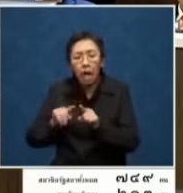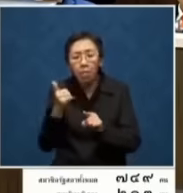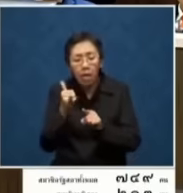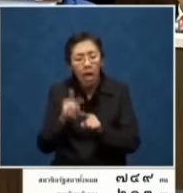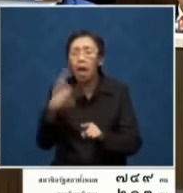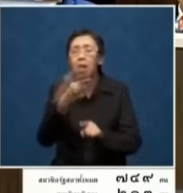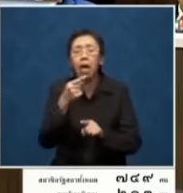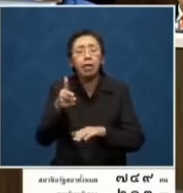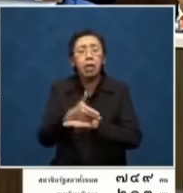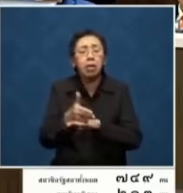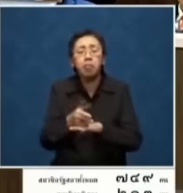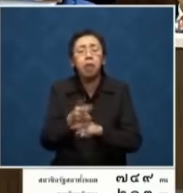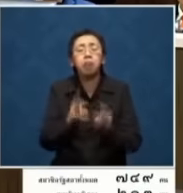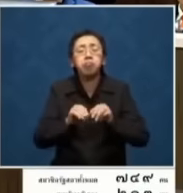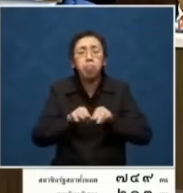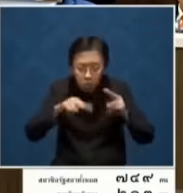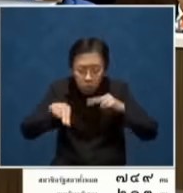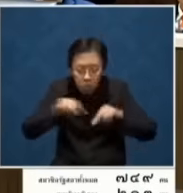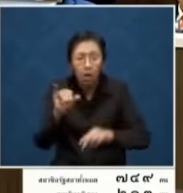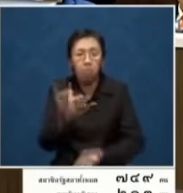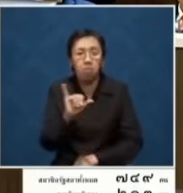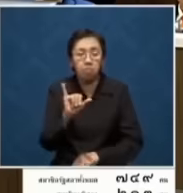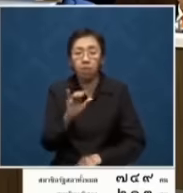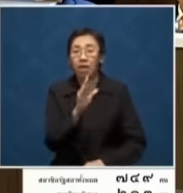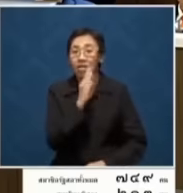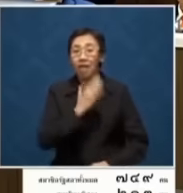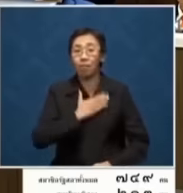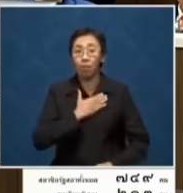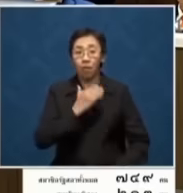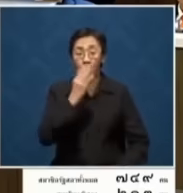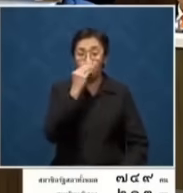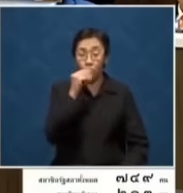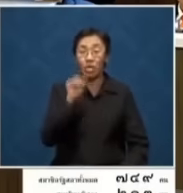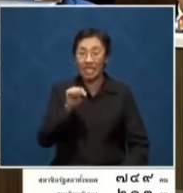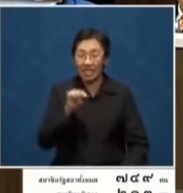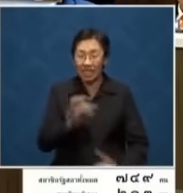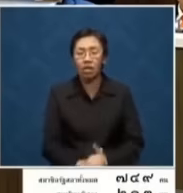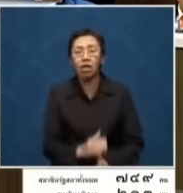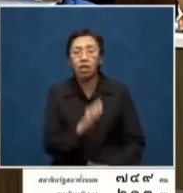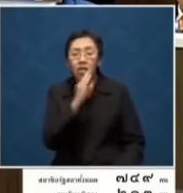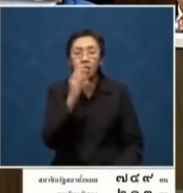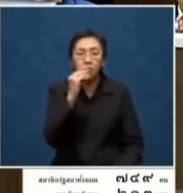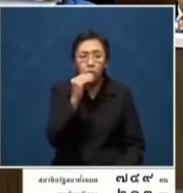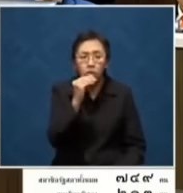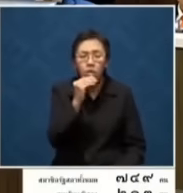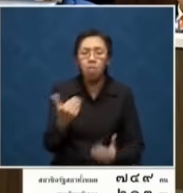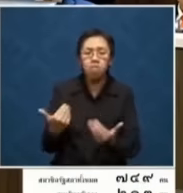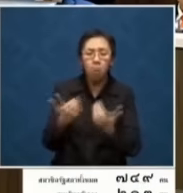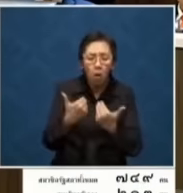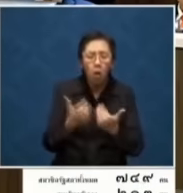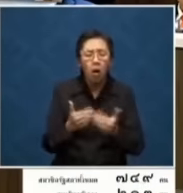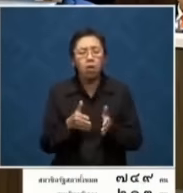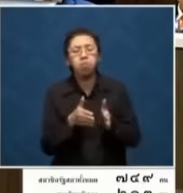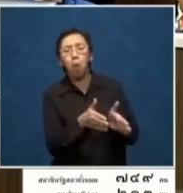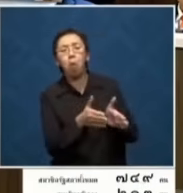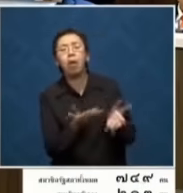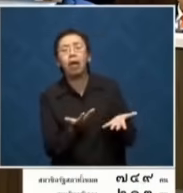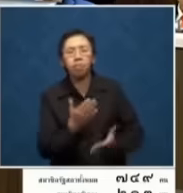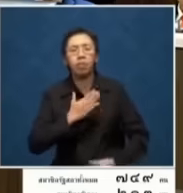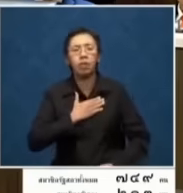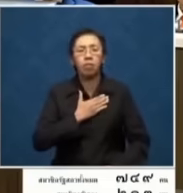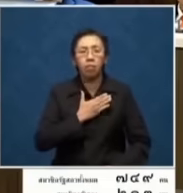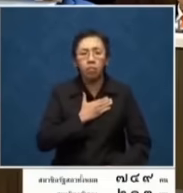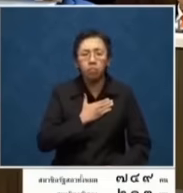าก็ได้เนี่ยมันยังไม่ได้รับการตรวจสอบถ้าเป็นผมเวลาจะพูดอะไรแบบนี้ในทางกับการที่อาจจะทำลายผมหรือทำลายฝั่งตรงกันข้ามนะครับผมก็คง